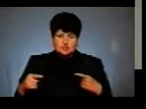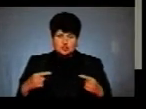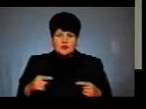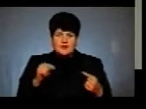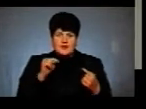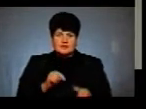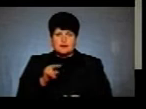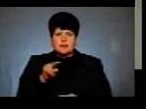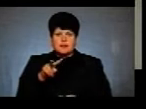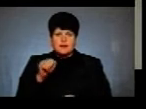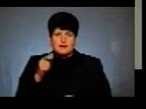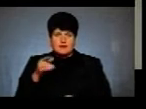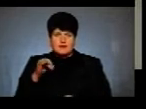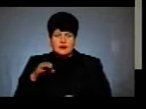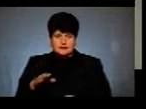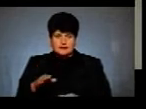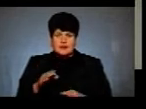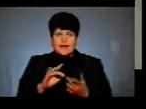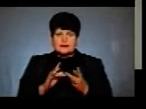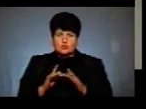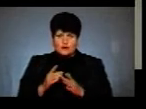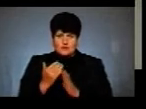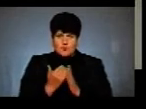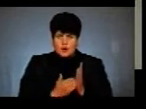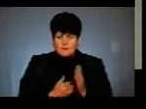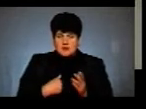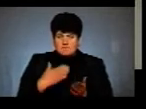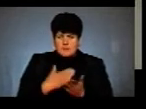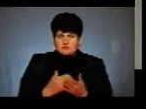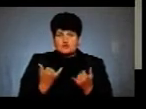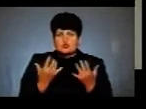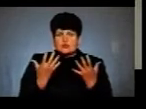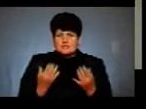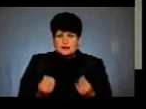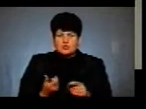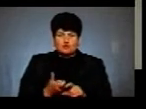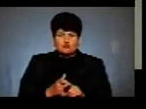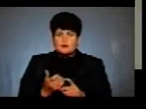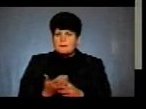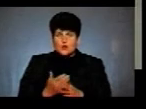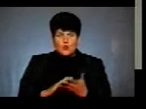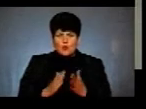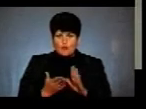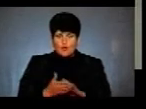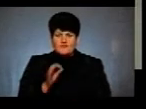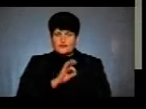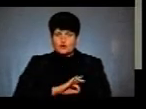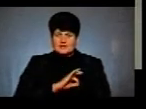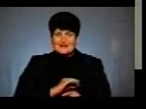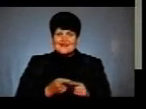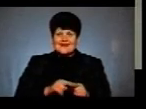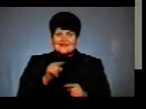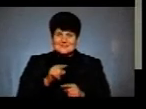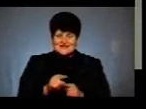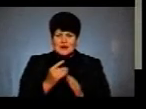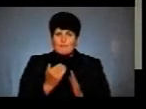антиплагіатних програм електронних. І ми маємо на сьогоднішній день дуже пільгові умови використання цих антиплагіатних